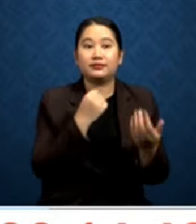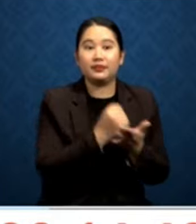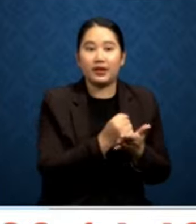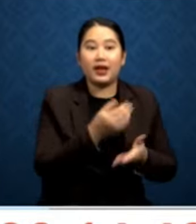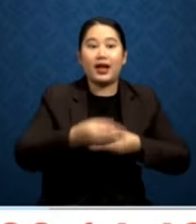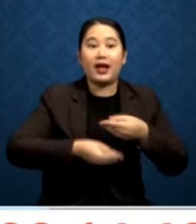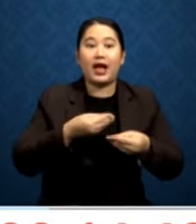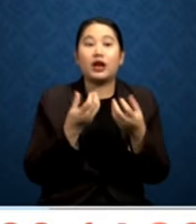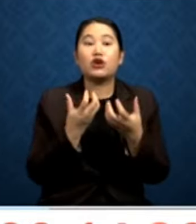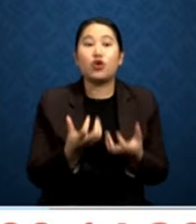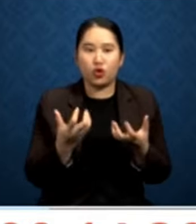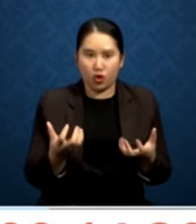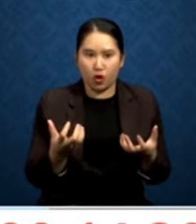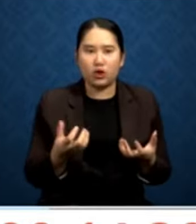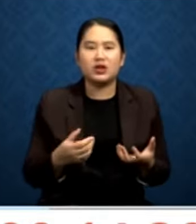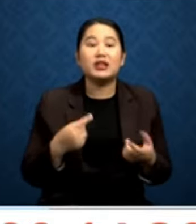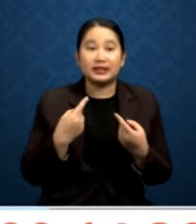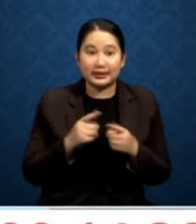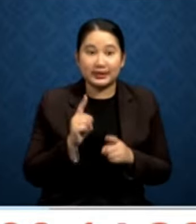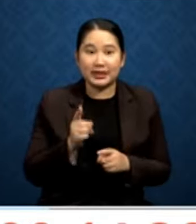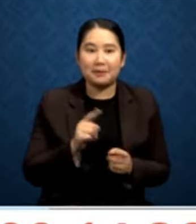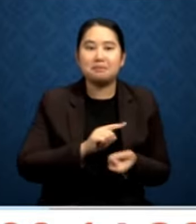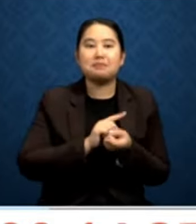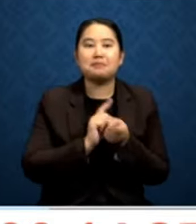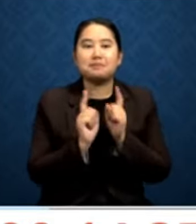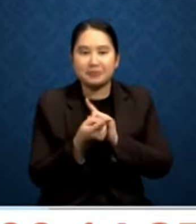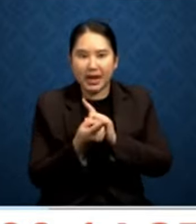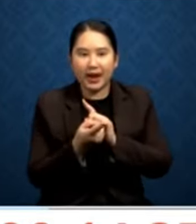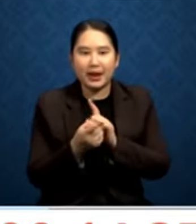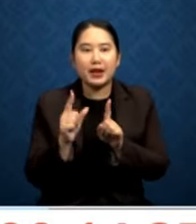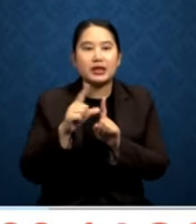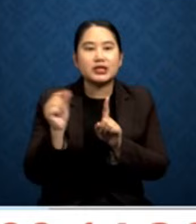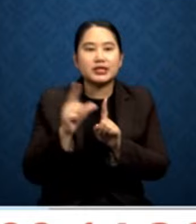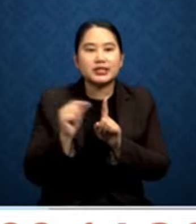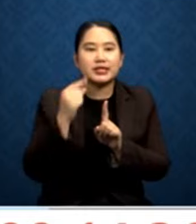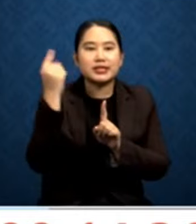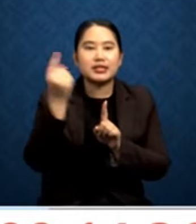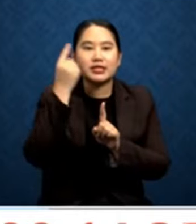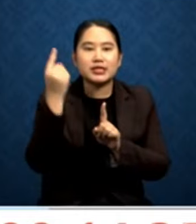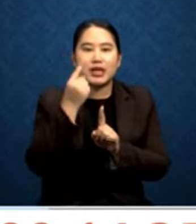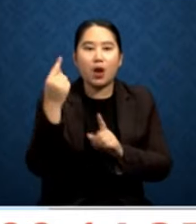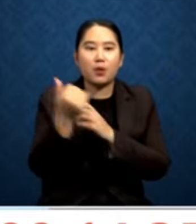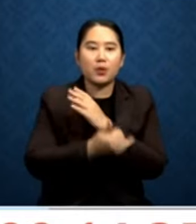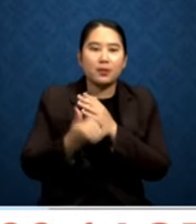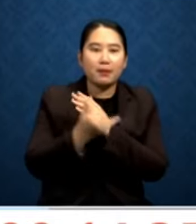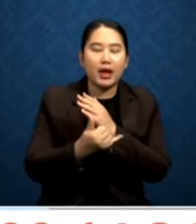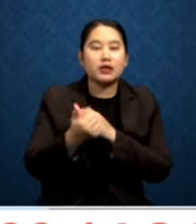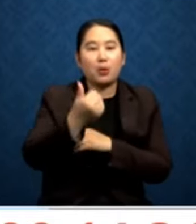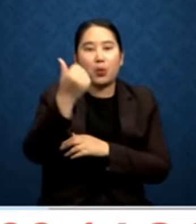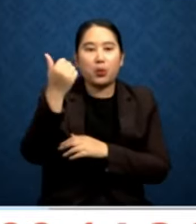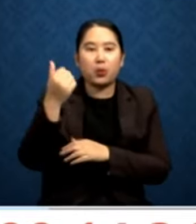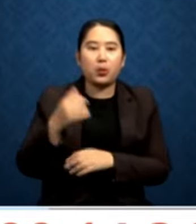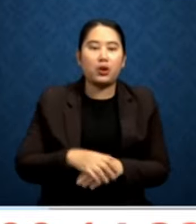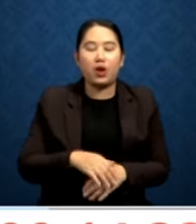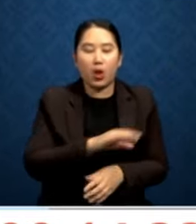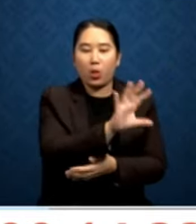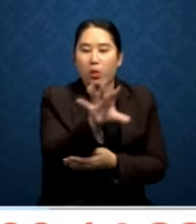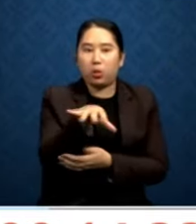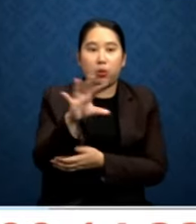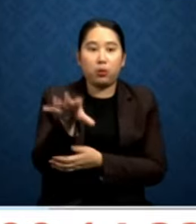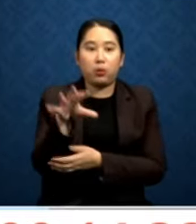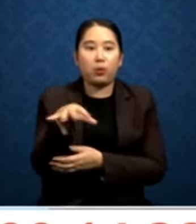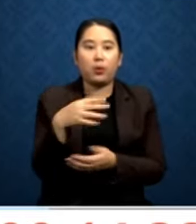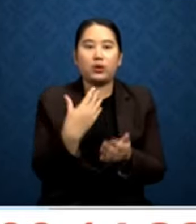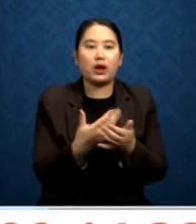นค้าอะไรเี่ยแล้วก็สุดท้ายก็เปลยนมาเป็น พาไปเที่ยวต่างประเทศ ลอกไปเรๆ มีผู้เสยหายเนี่ย